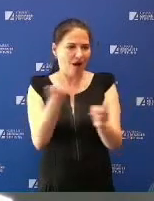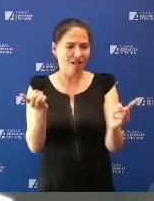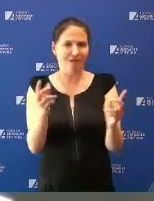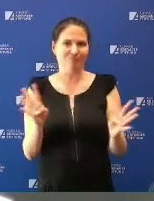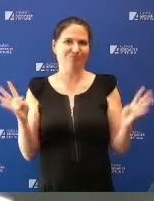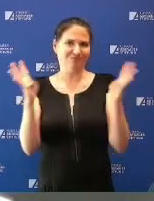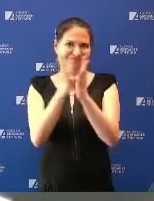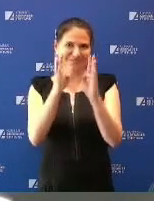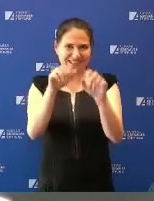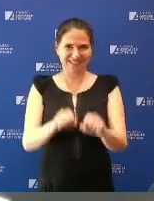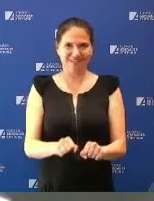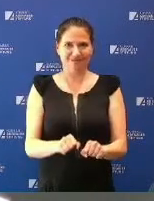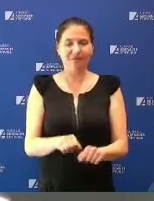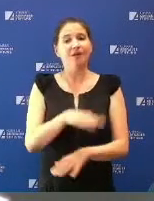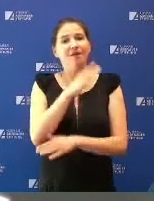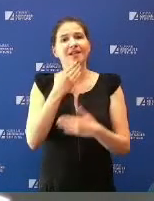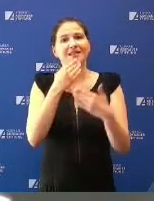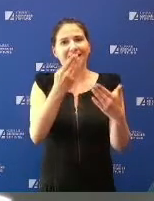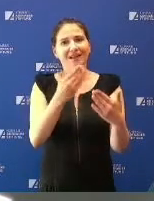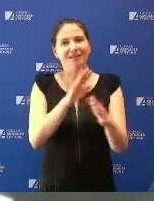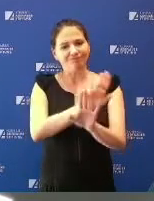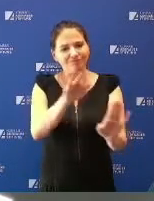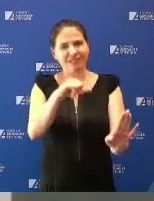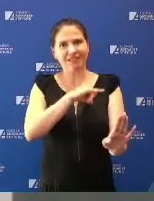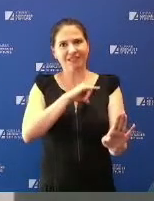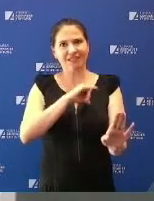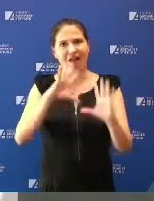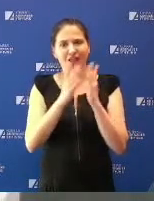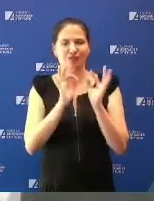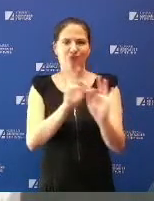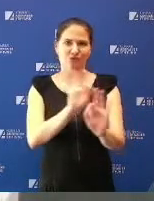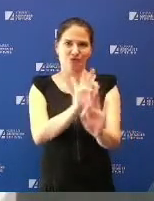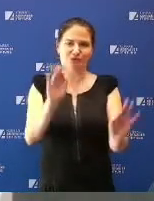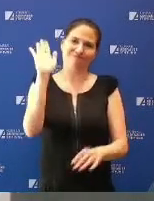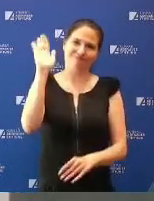zusammenfinden wird. Vielen Dank für Ihr Interesse. Alles Gute. Tschüss.